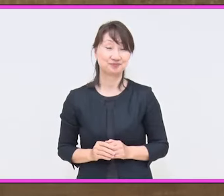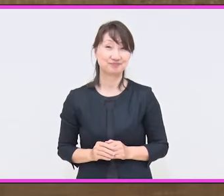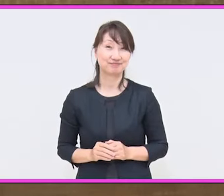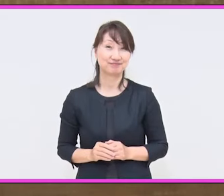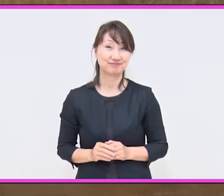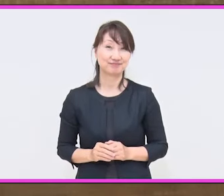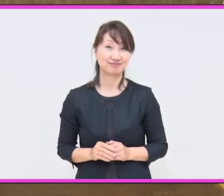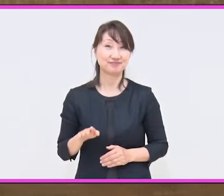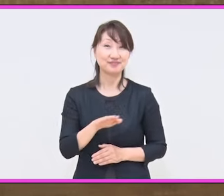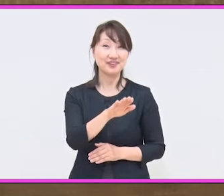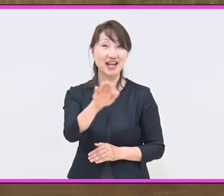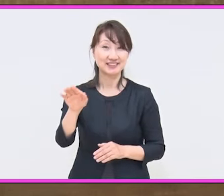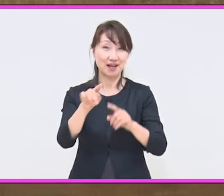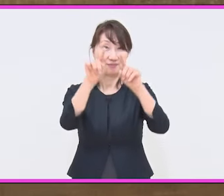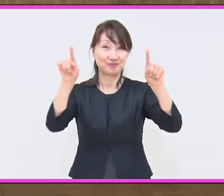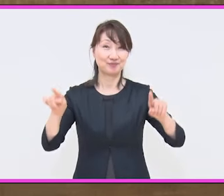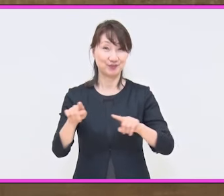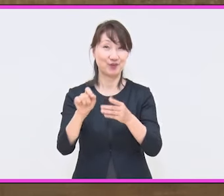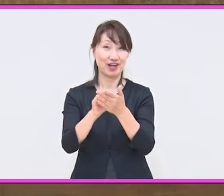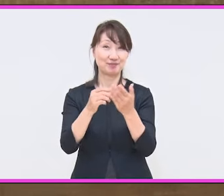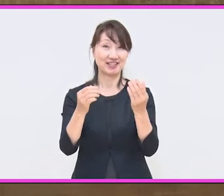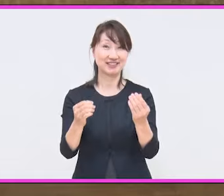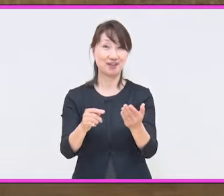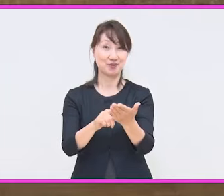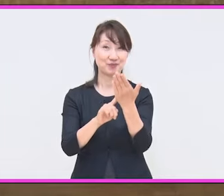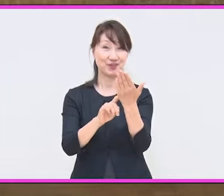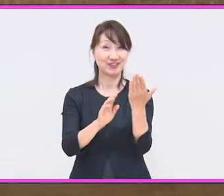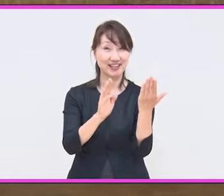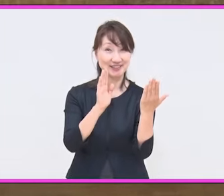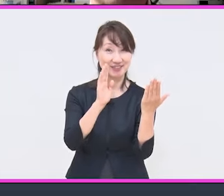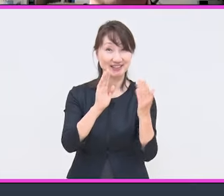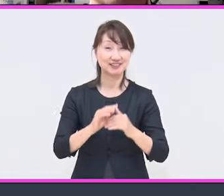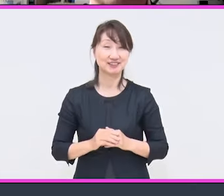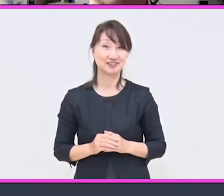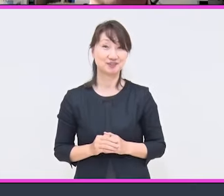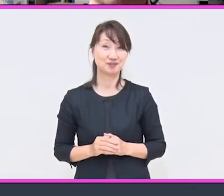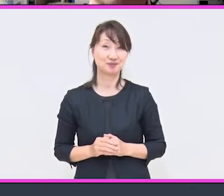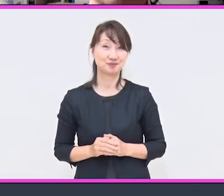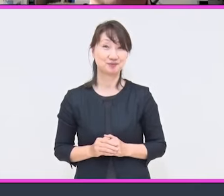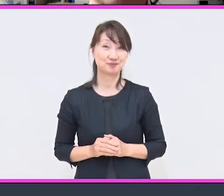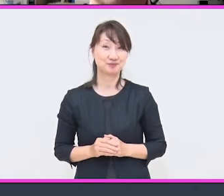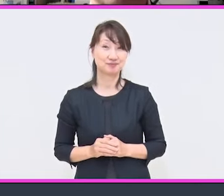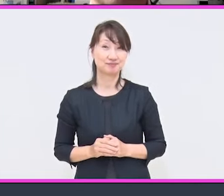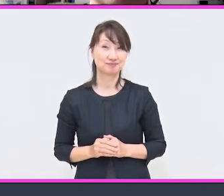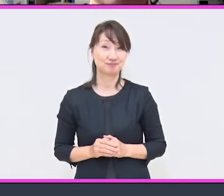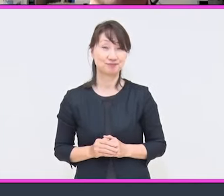はい、それでは皆さんにフリップ書いていただきましたので出してください。お願いします。